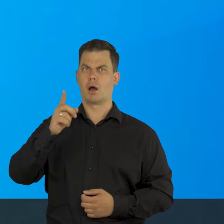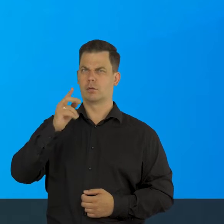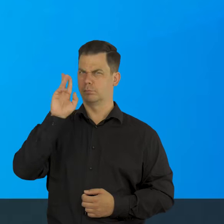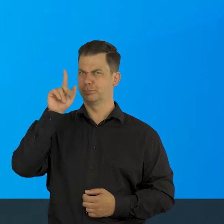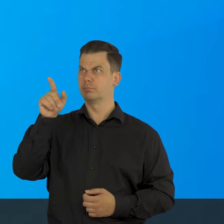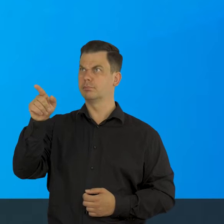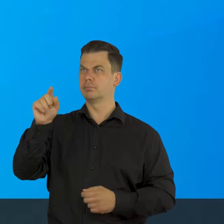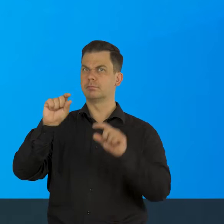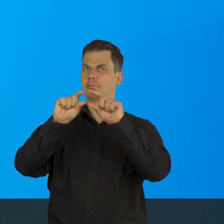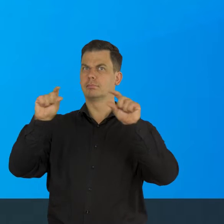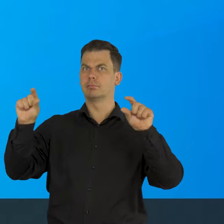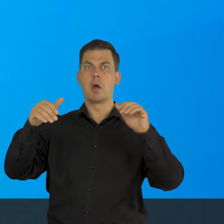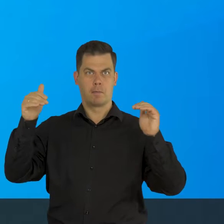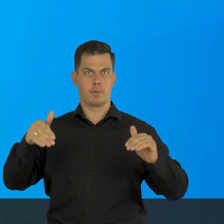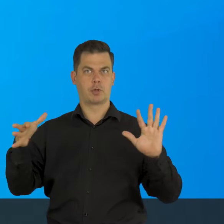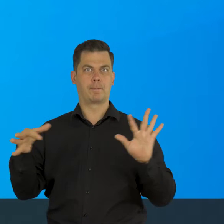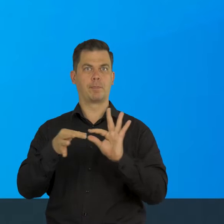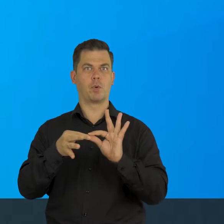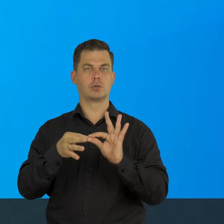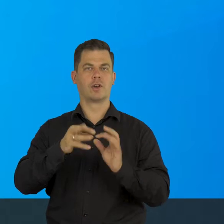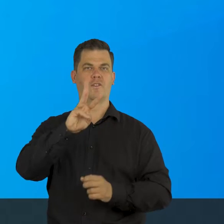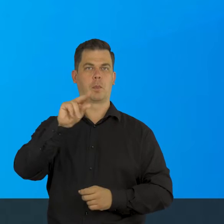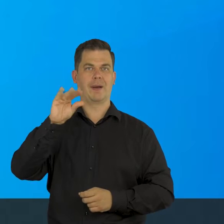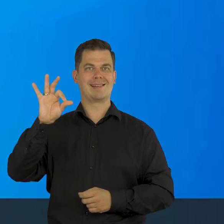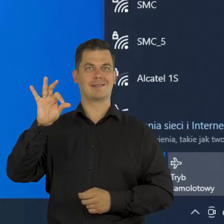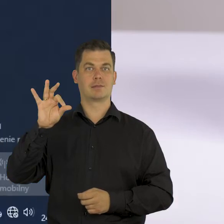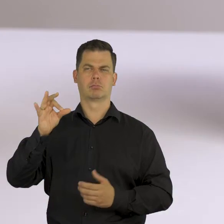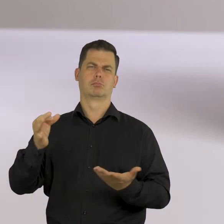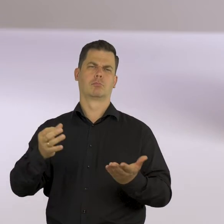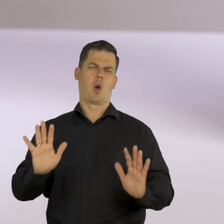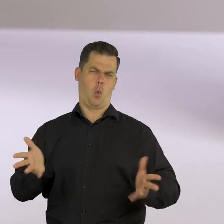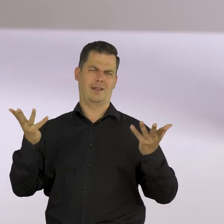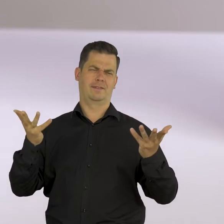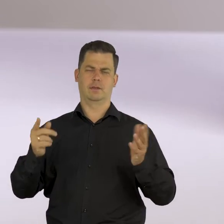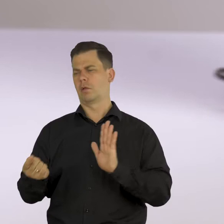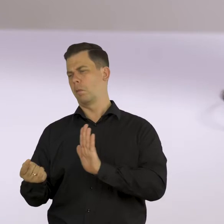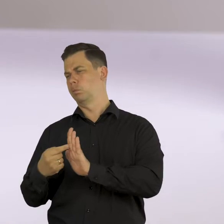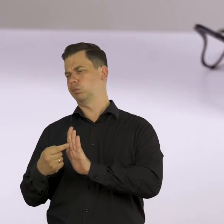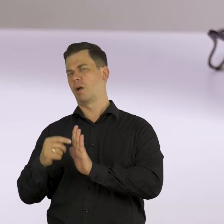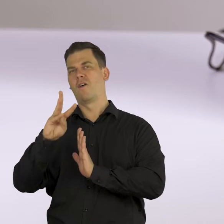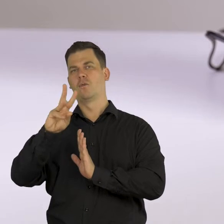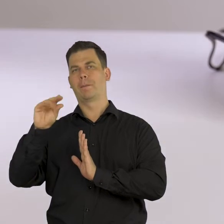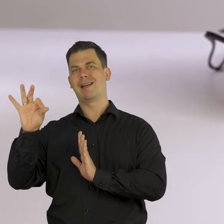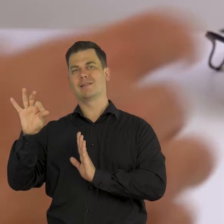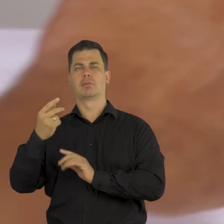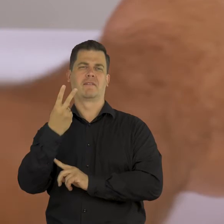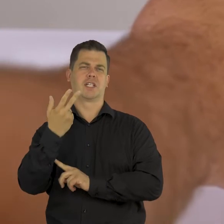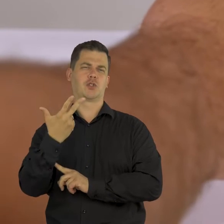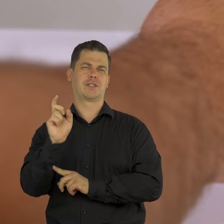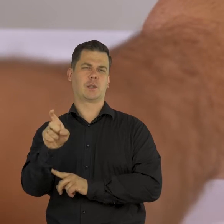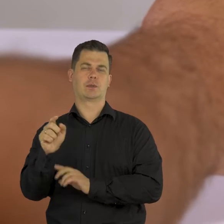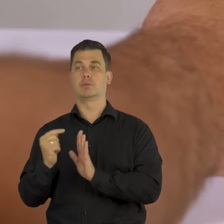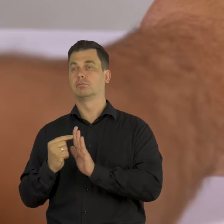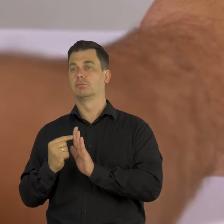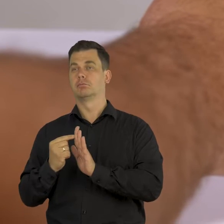Jeśli zobaczysz komunikat, że można połączyć się używając przycisku WPS, to wciśnij go na około 2-3 sekundy na routerze i